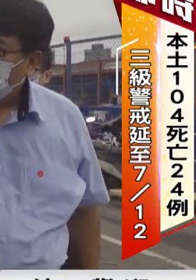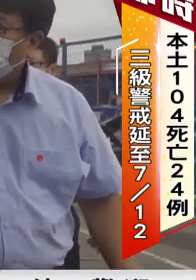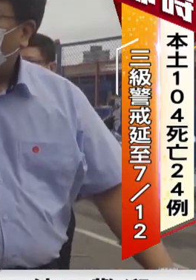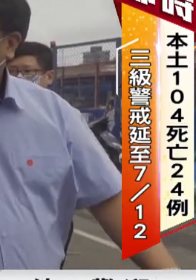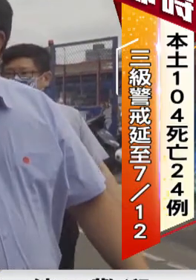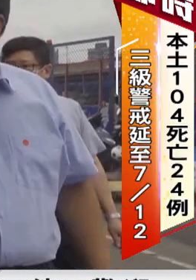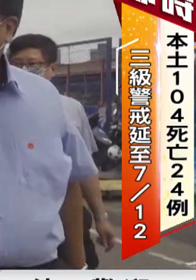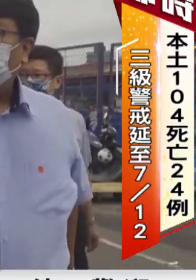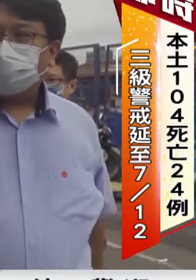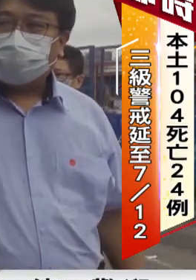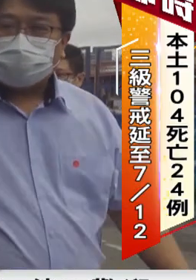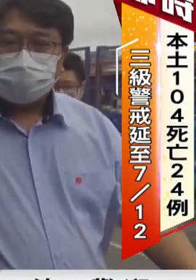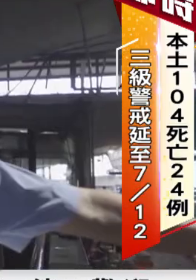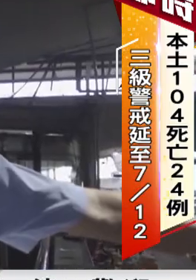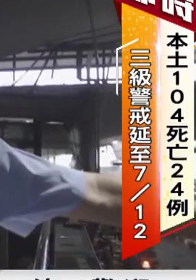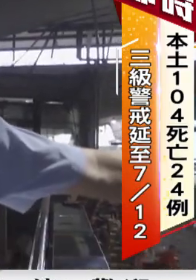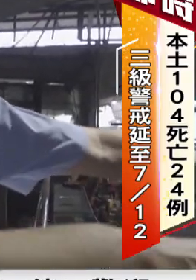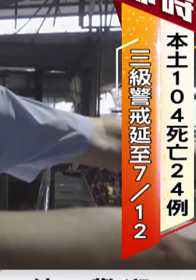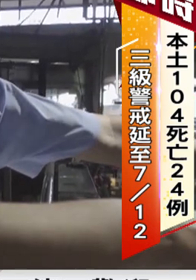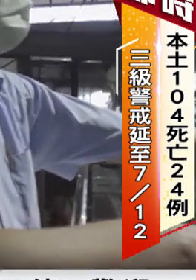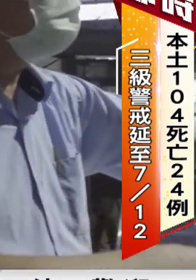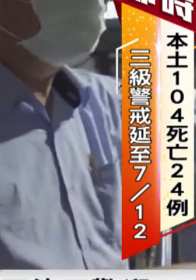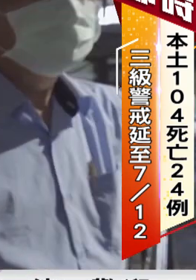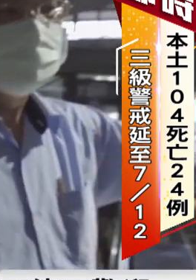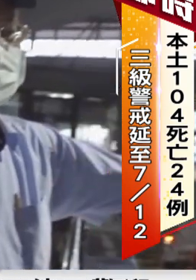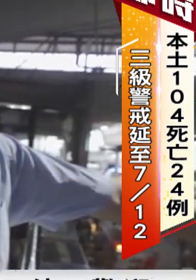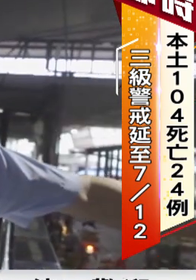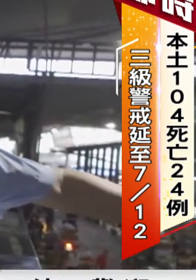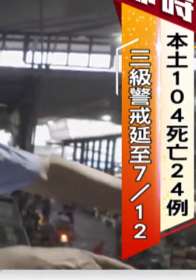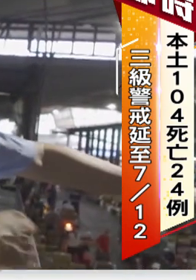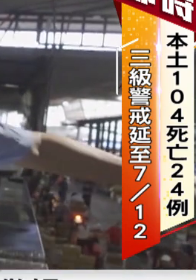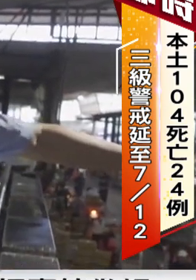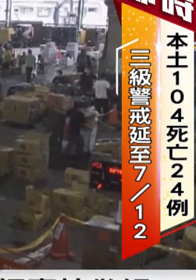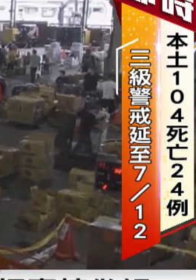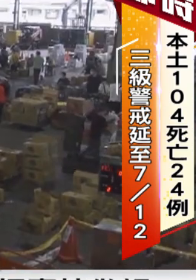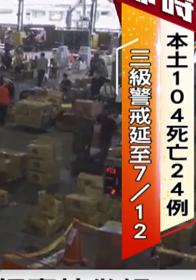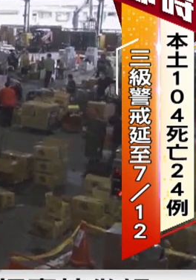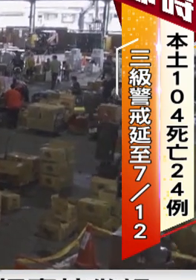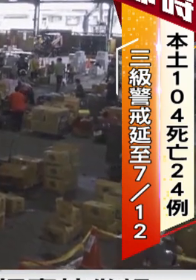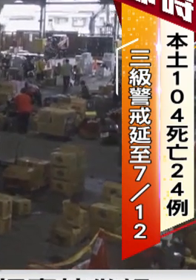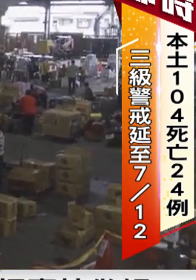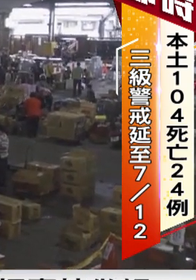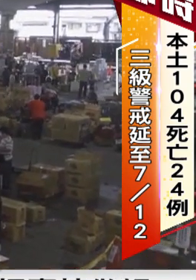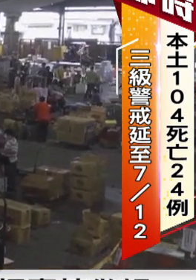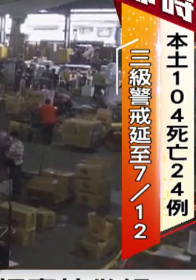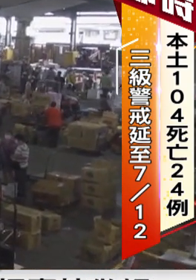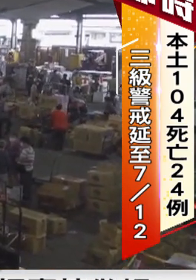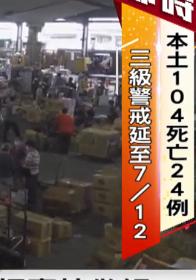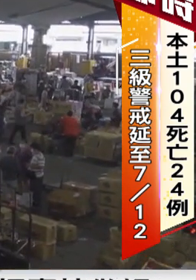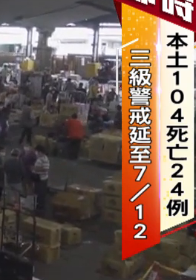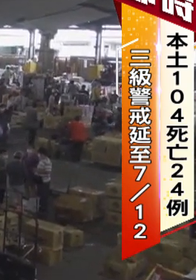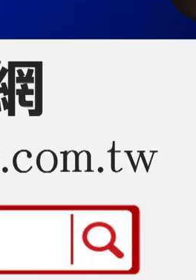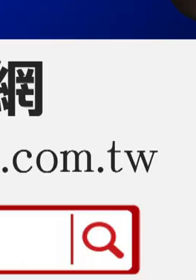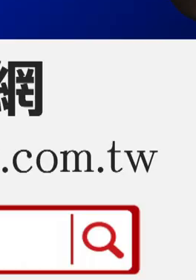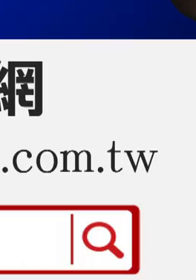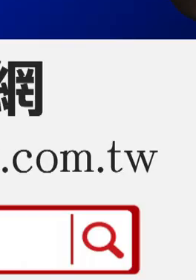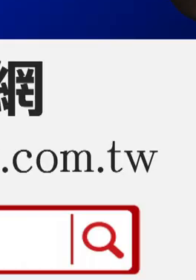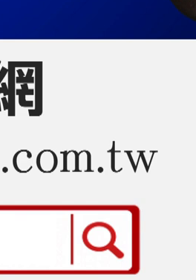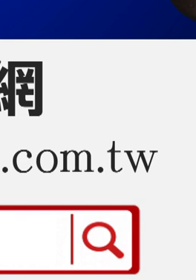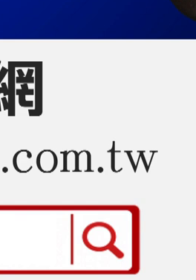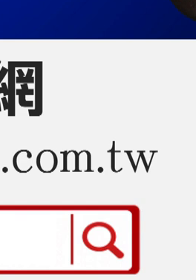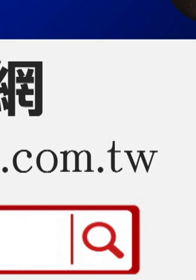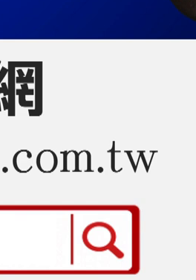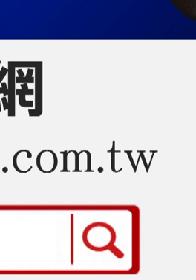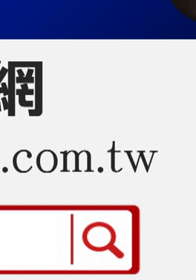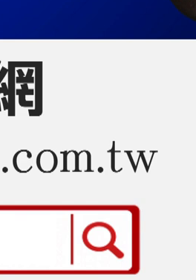传闻，毕竟防疫要滴水不漏，中央跟地方缺一不可。环宇新闻林伟、徐廖品、局影特报道。 请您